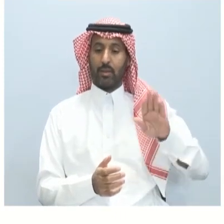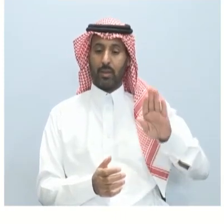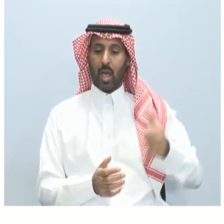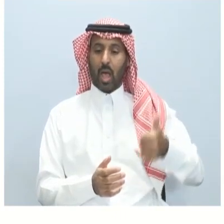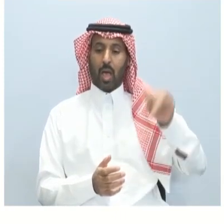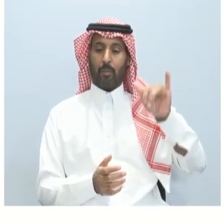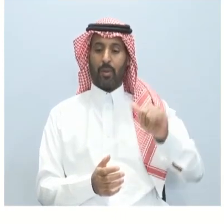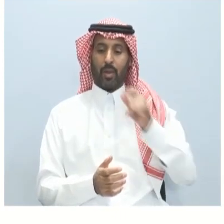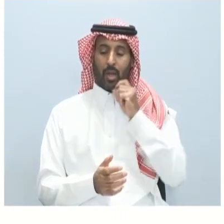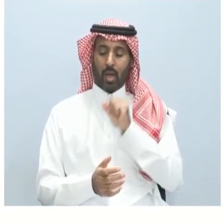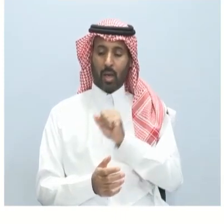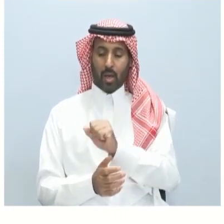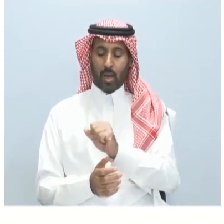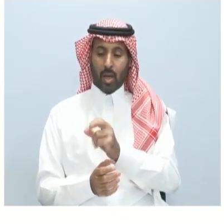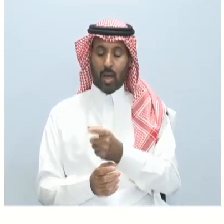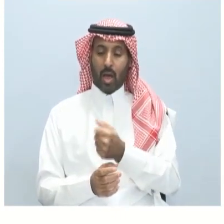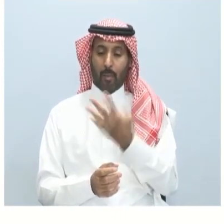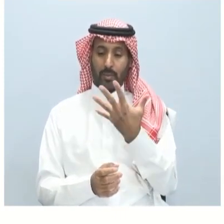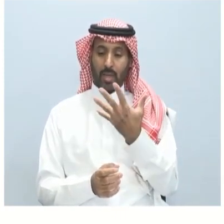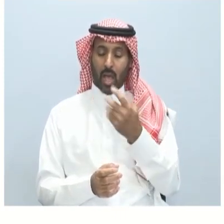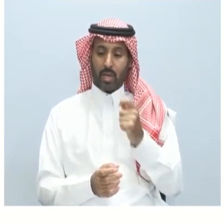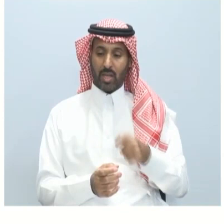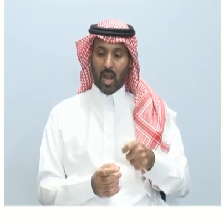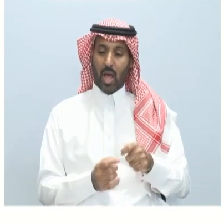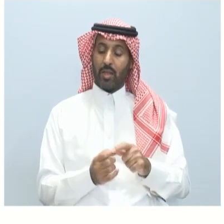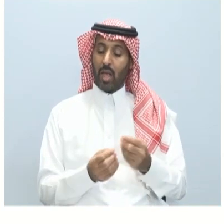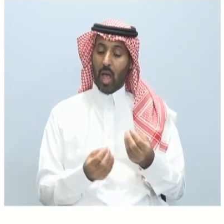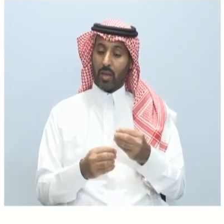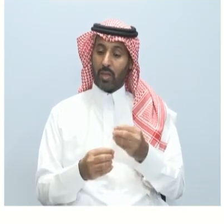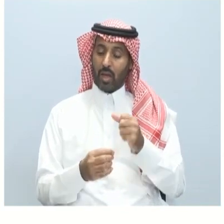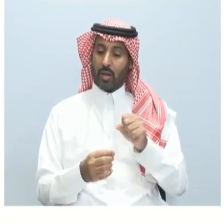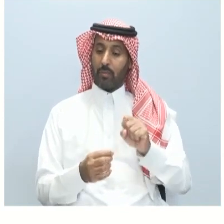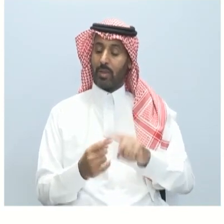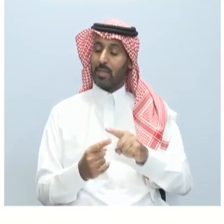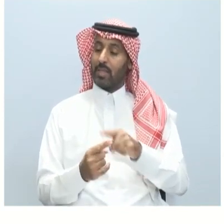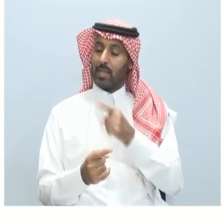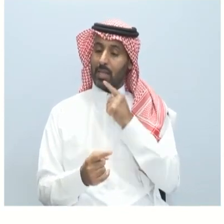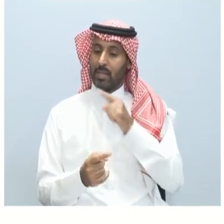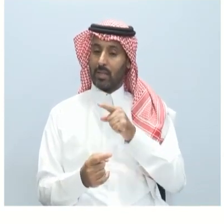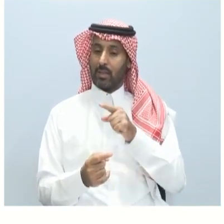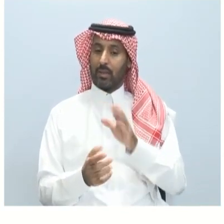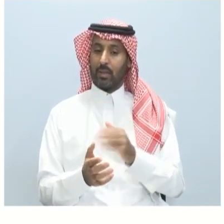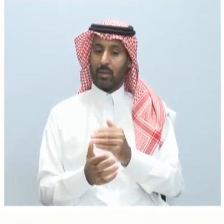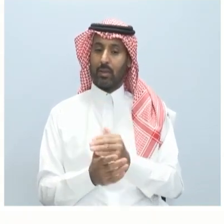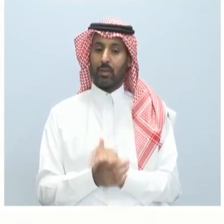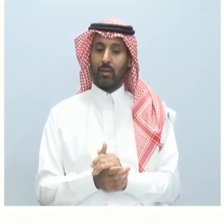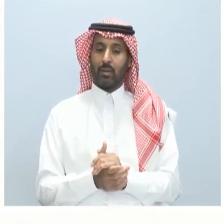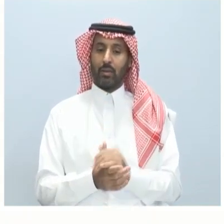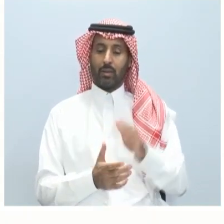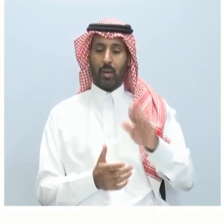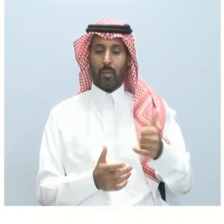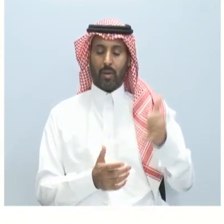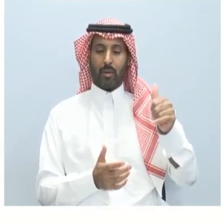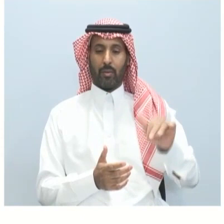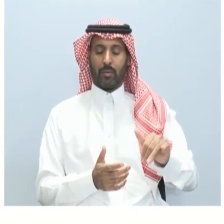سامر فاذا كان مع سامر نون ريالا فاي العبارات الاتيه تمثل عدد الريالات التي